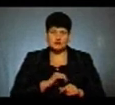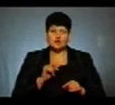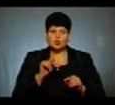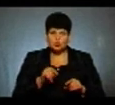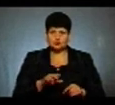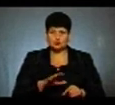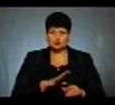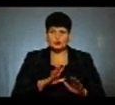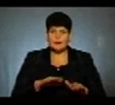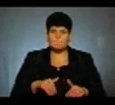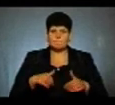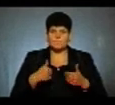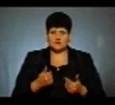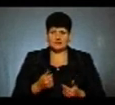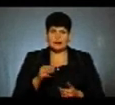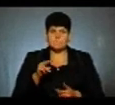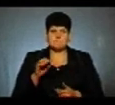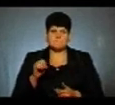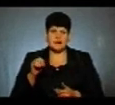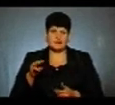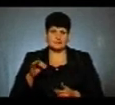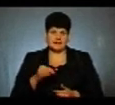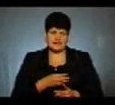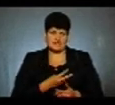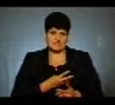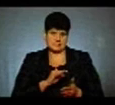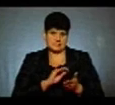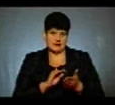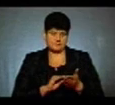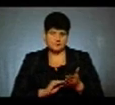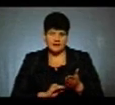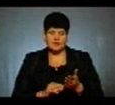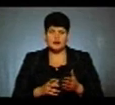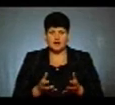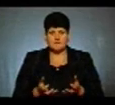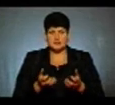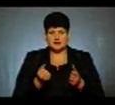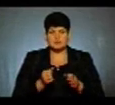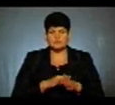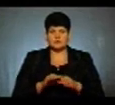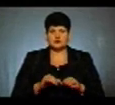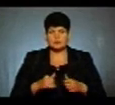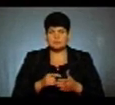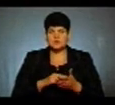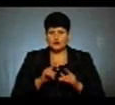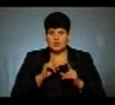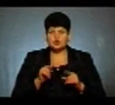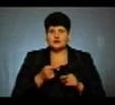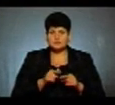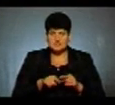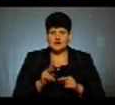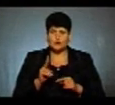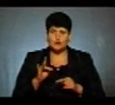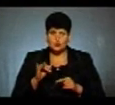була подана петиція, яка підтримана виконкомом міської ради, щоб цей курс він